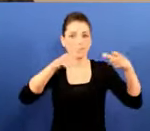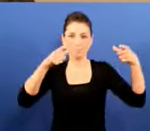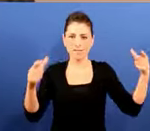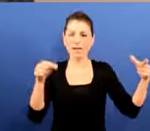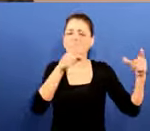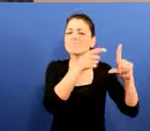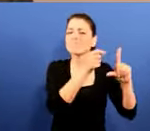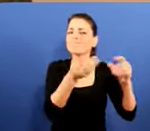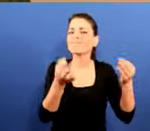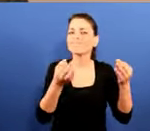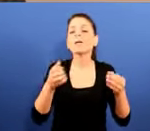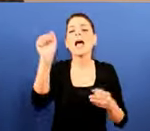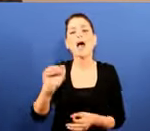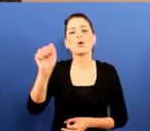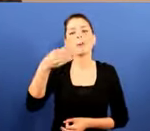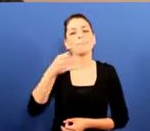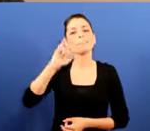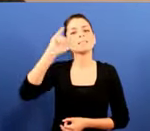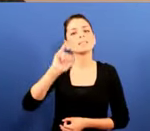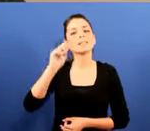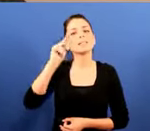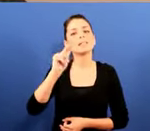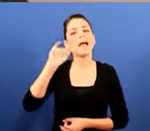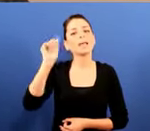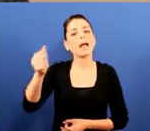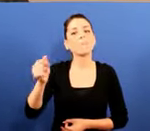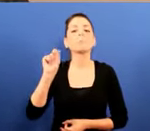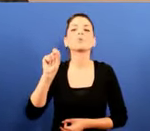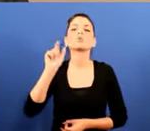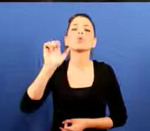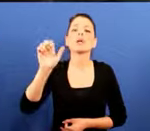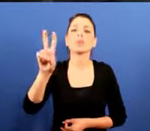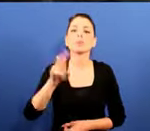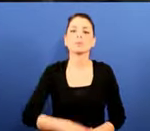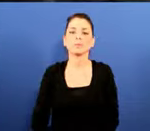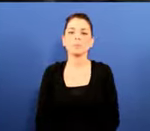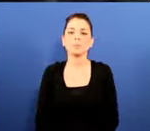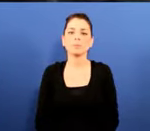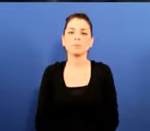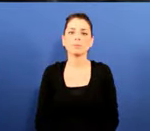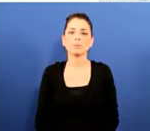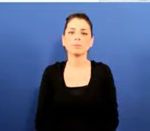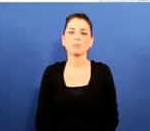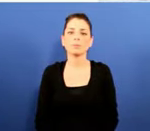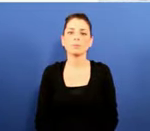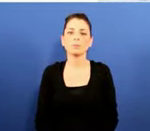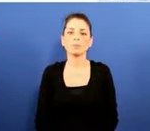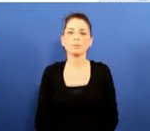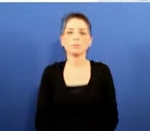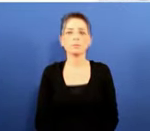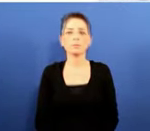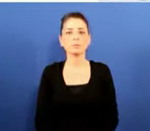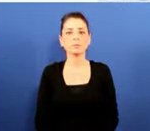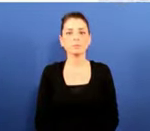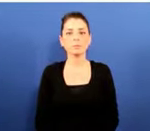zerbitzua. Zerbitzu hau irubebikoitz.bizkaia.eu helbidetik erabil daiteke eta gaurtik aurrera doako posta elektronikoaz gain